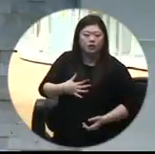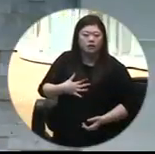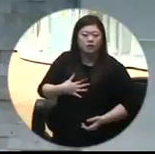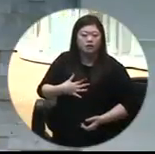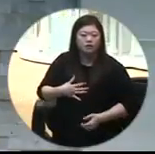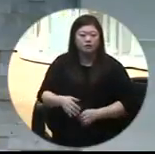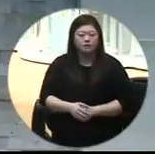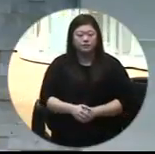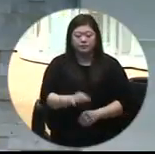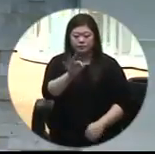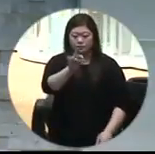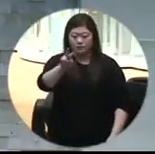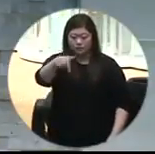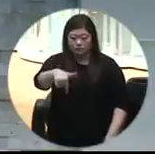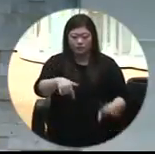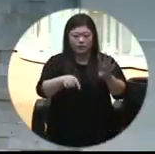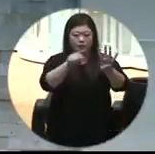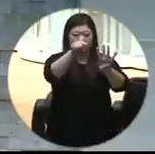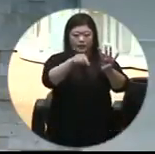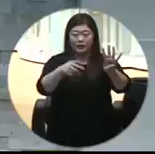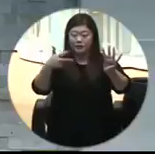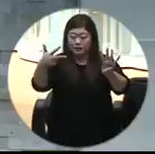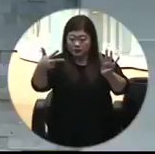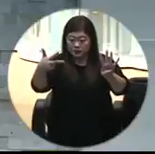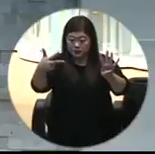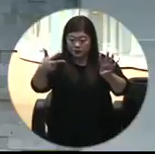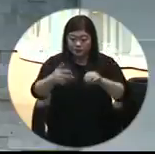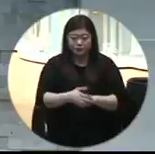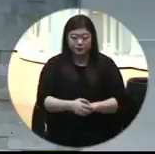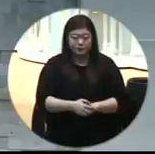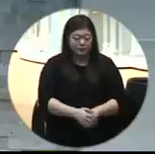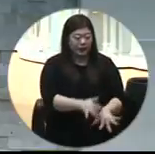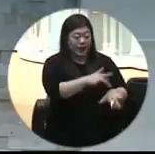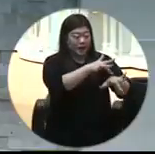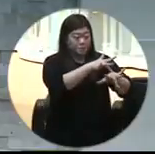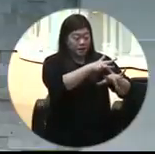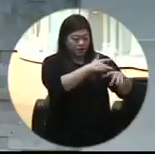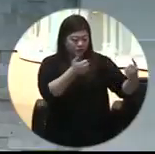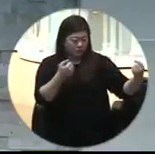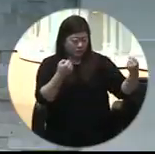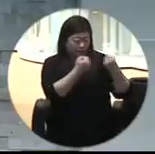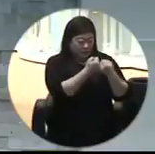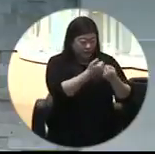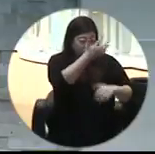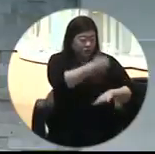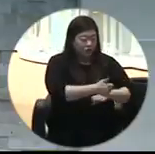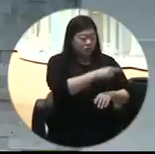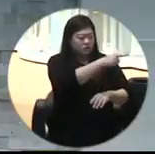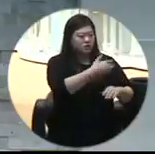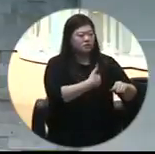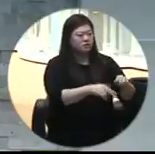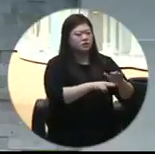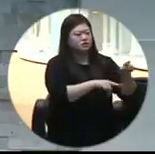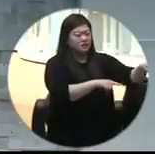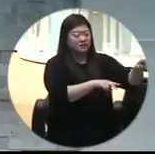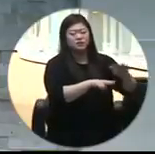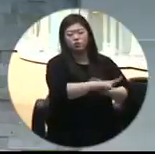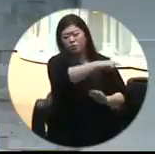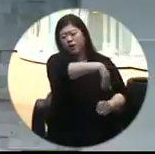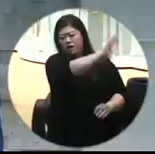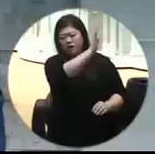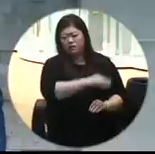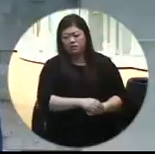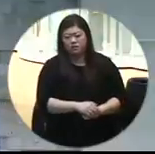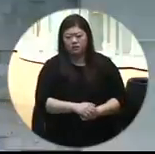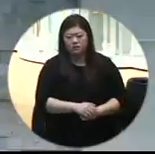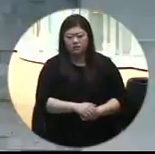야고보 4장 7절에 보면 마귀를 대적하라. 그리하면 너희를 피하리라. 마귀는